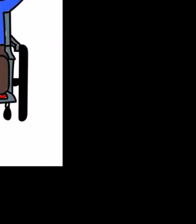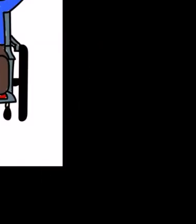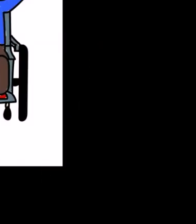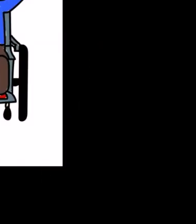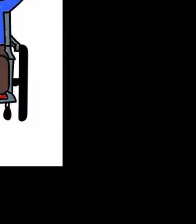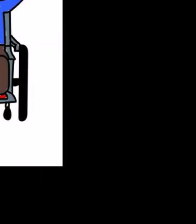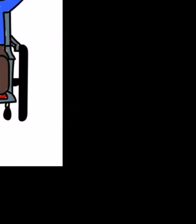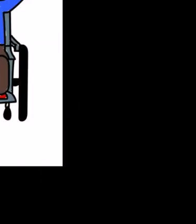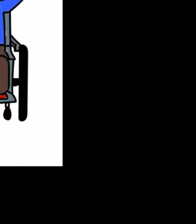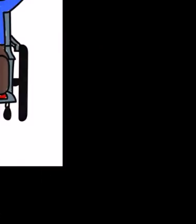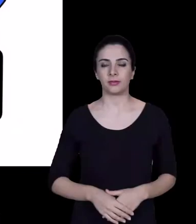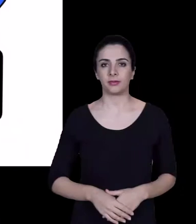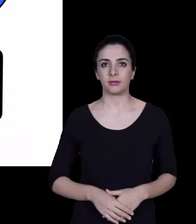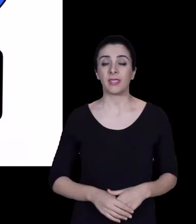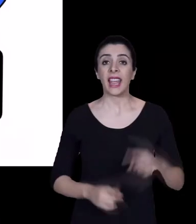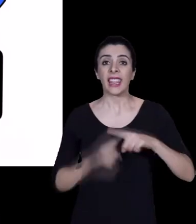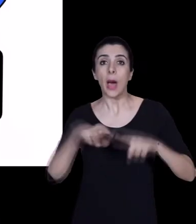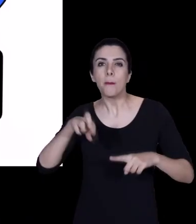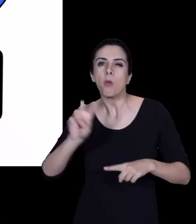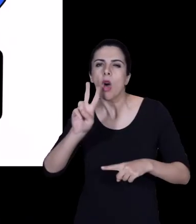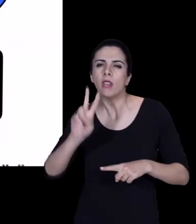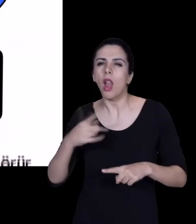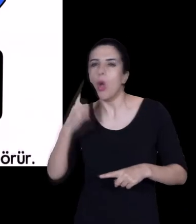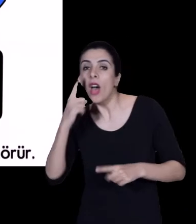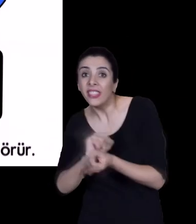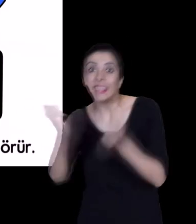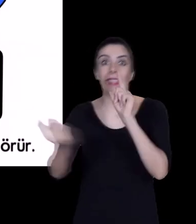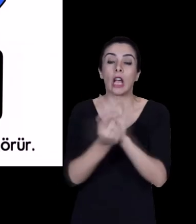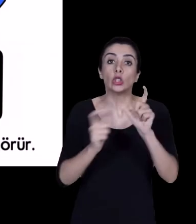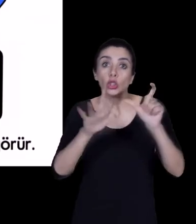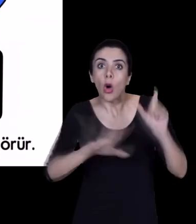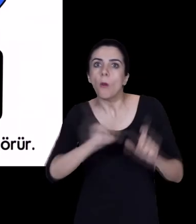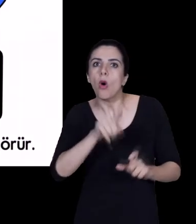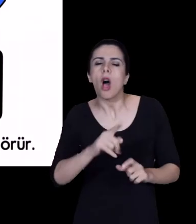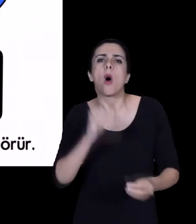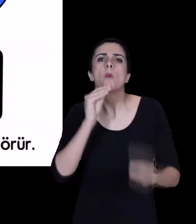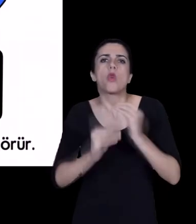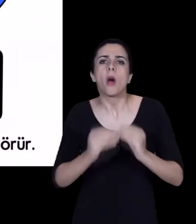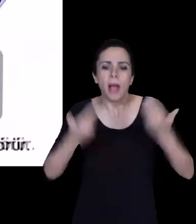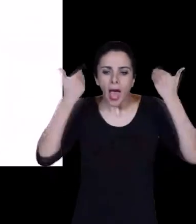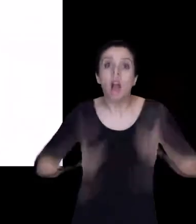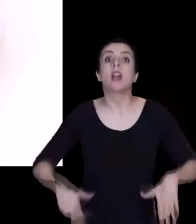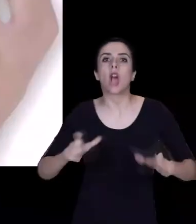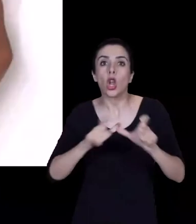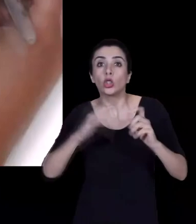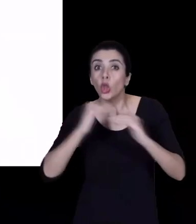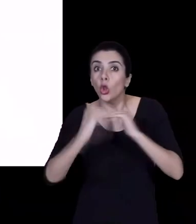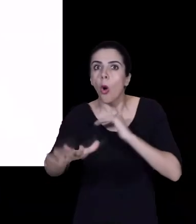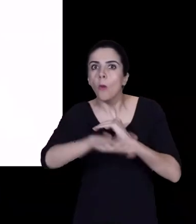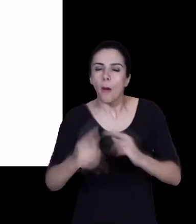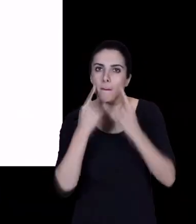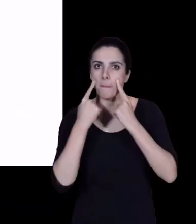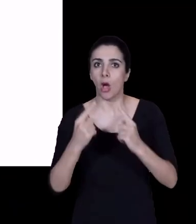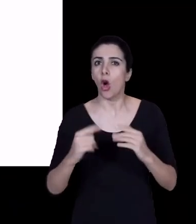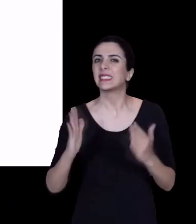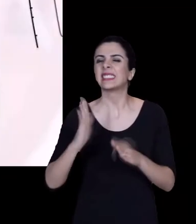pankartlarla resmedildi. Tıbbi modelin aksine sosyal model sorunu sakat kişinin bedeninde değil toplumsal düzende görür. Çünkü